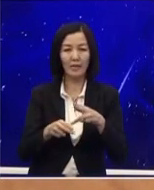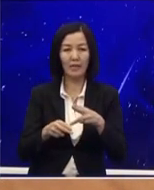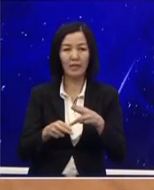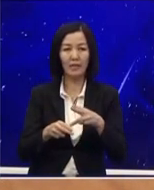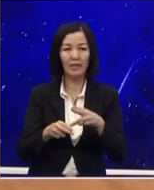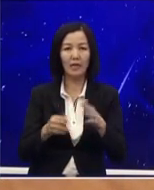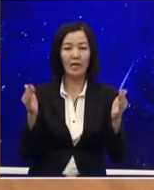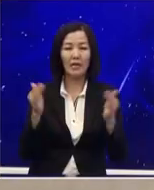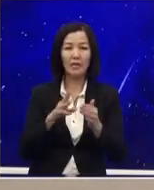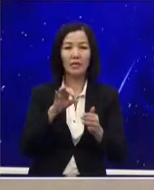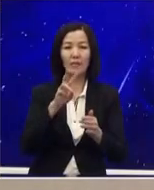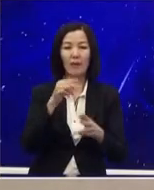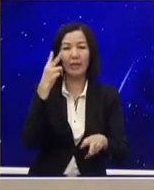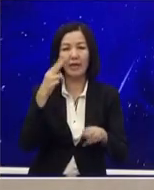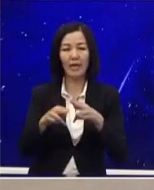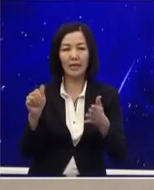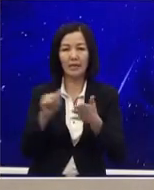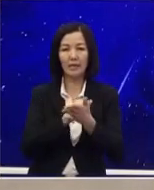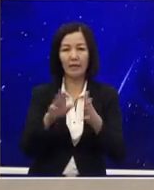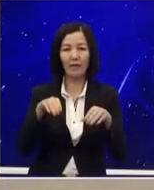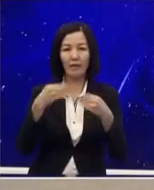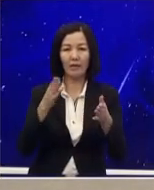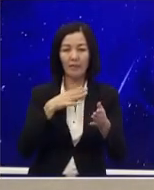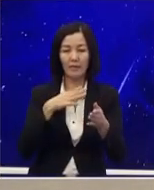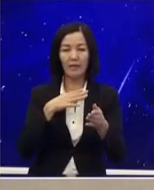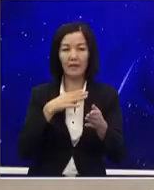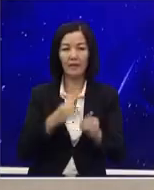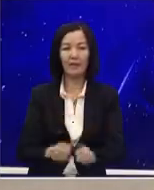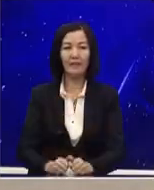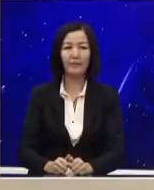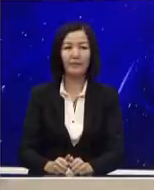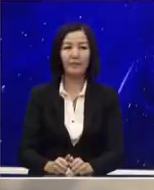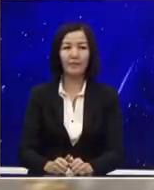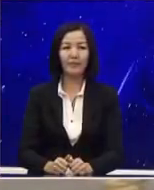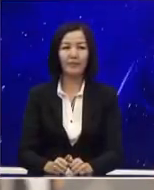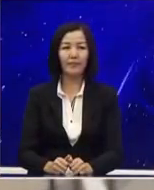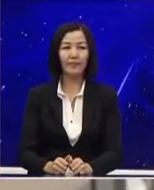Сарбаздарға кіші маман курсын аяқтағаны туралы сертификаттар табысталды.